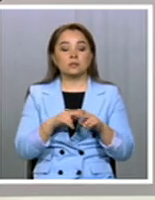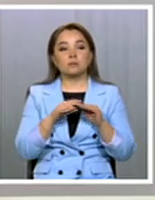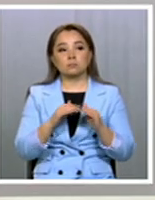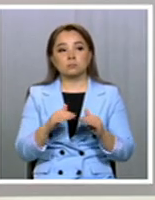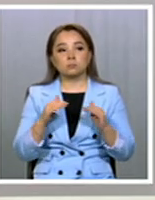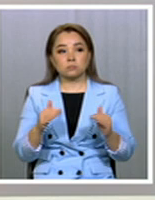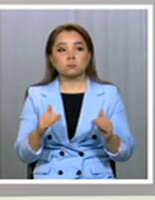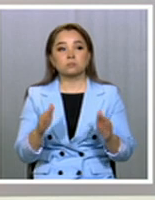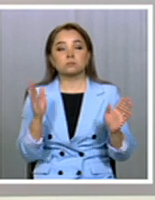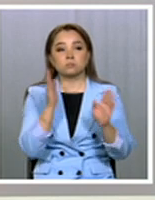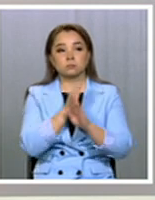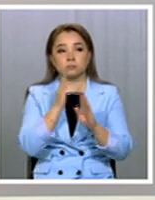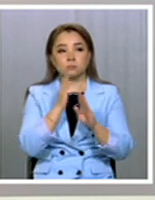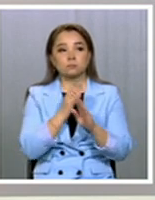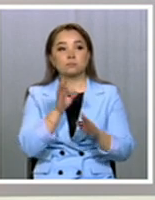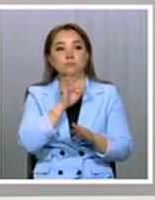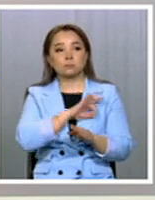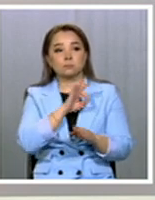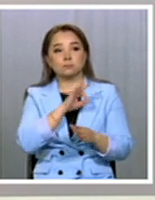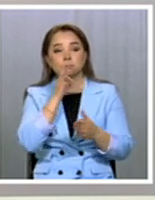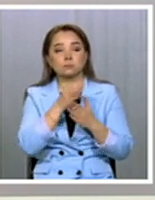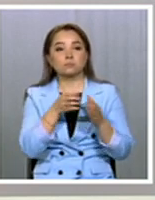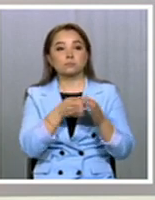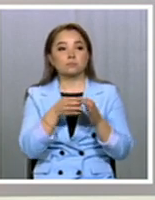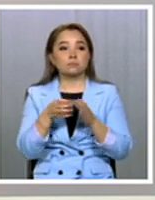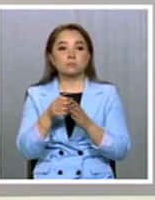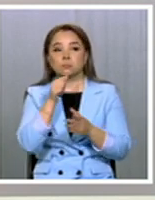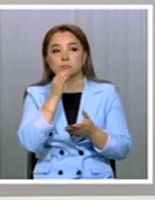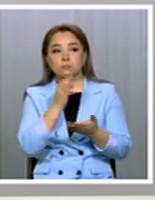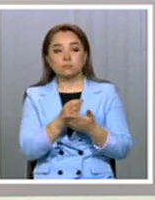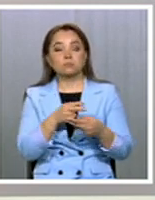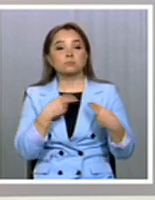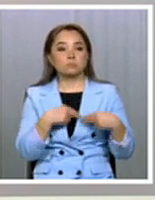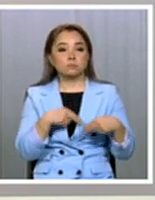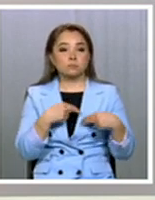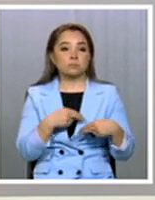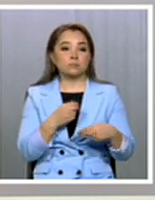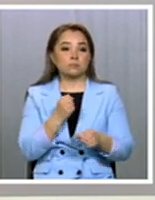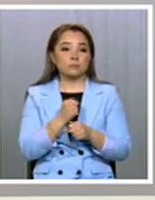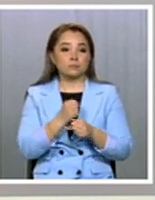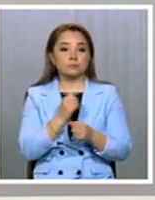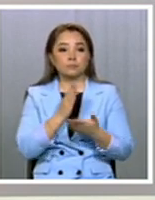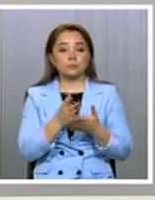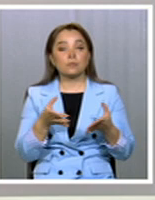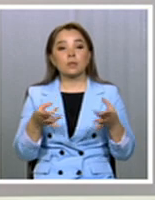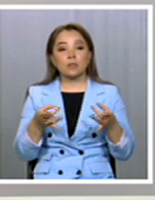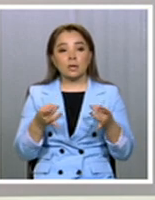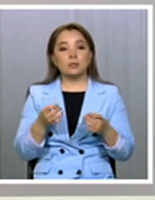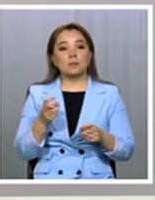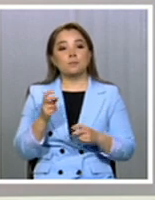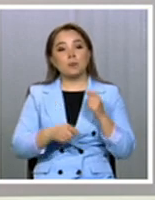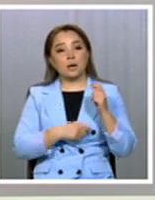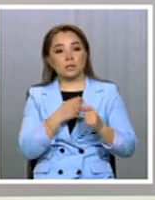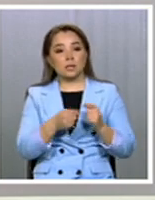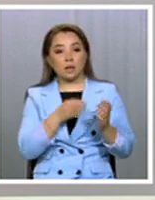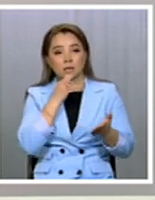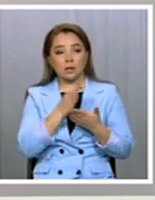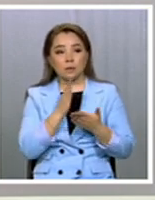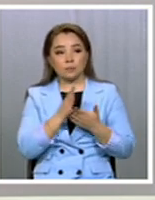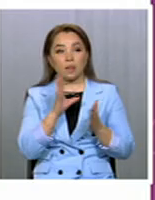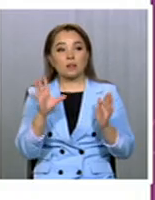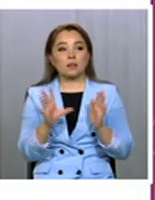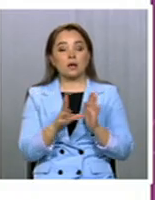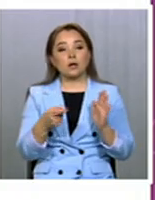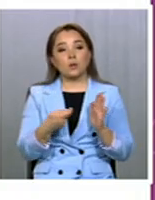табиғат ресурстарының пайдалану бойынша жіктеп көрейік. Еңбек құралдары, шикізат және материалдар, қуат